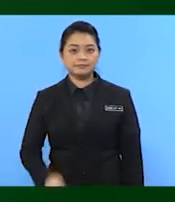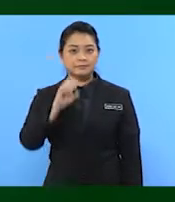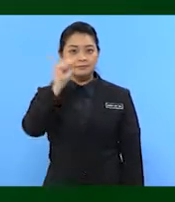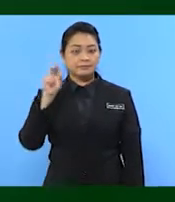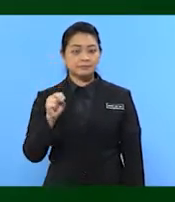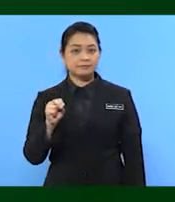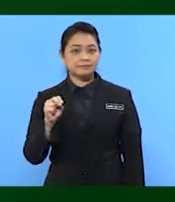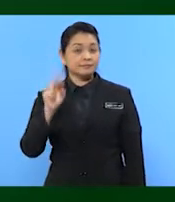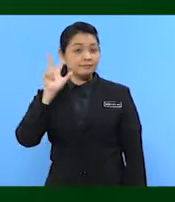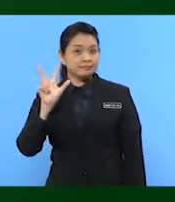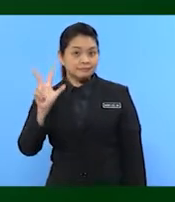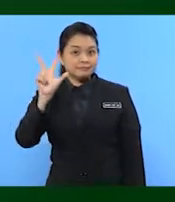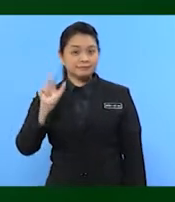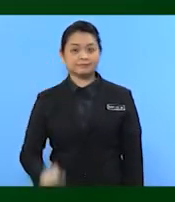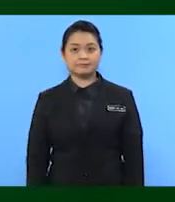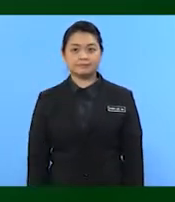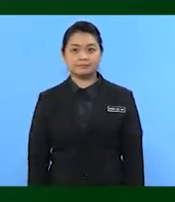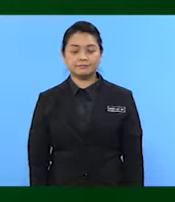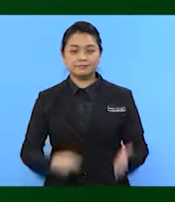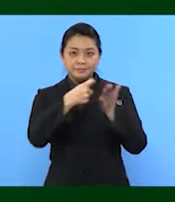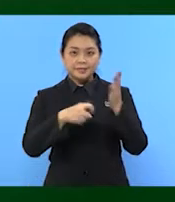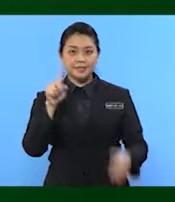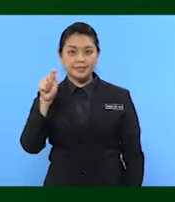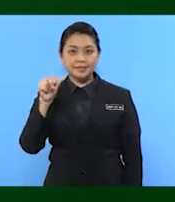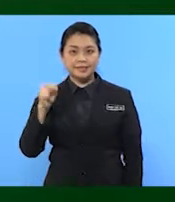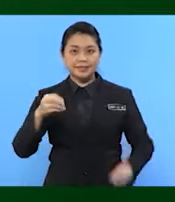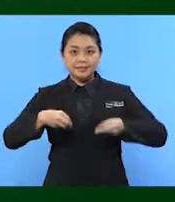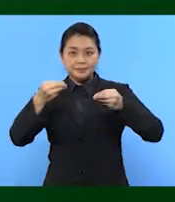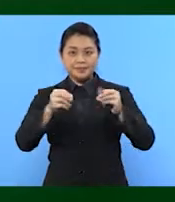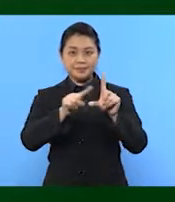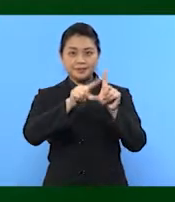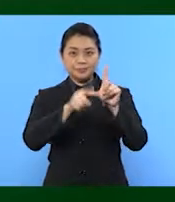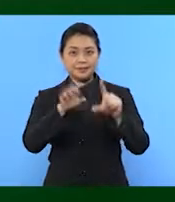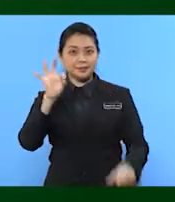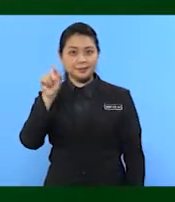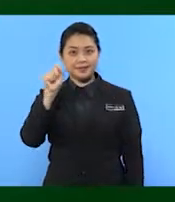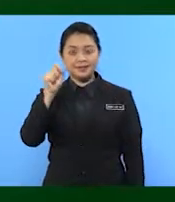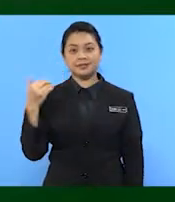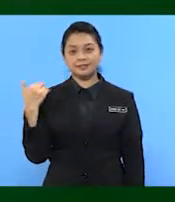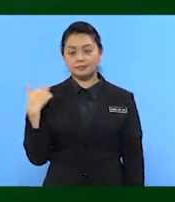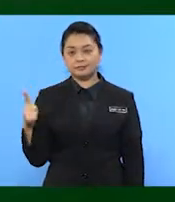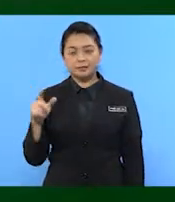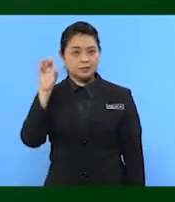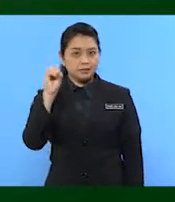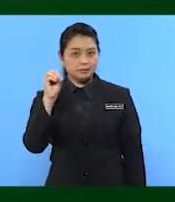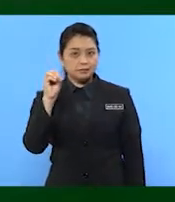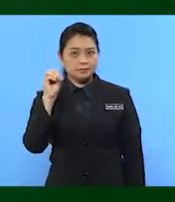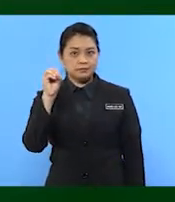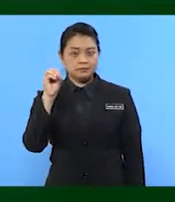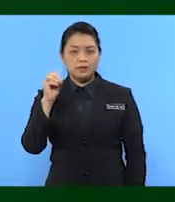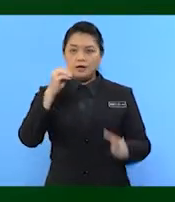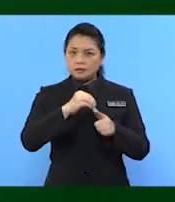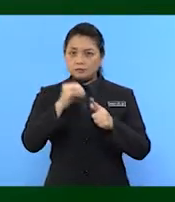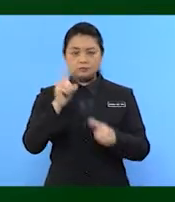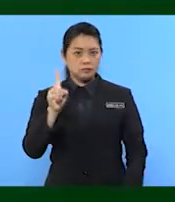Soalan yang ketiga. Nilai tangen bagi sudut 90 darjah ialah sifar